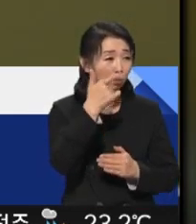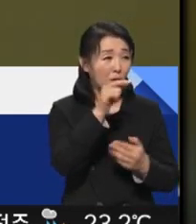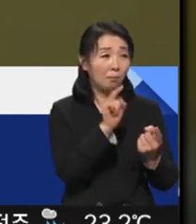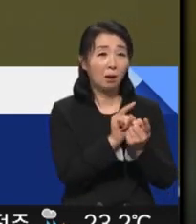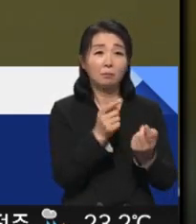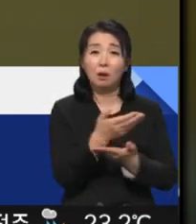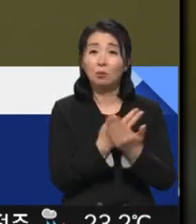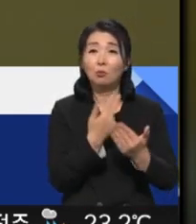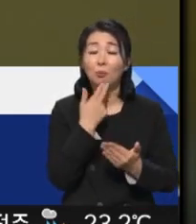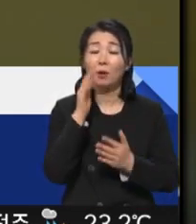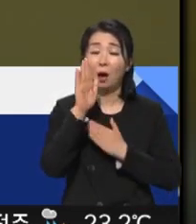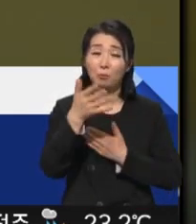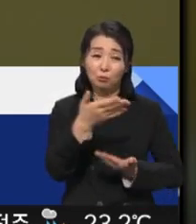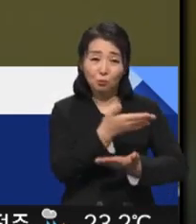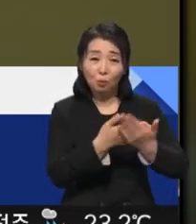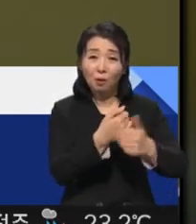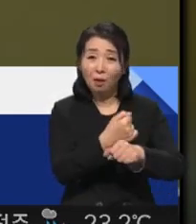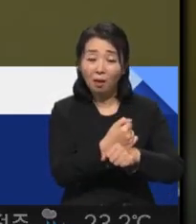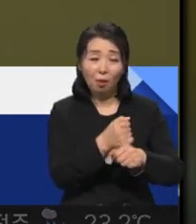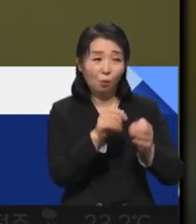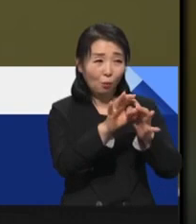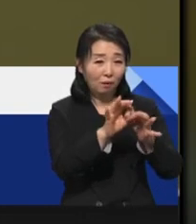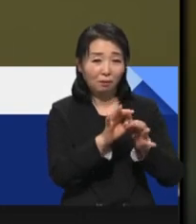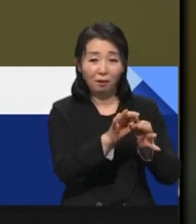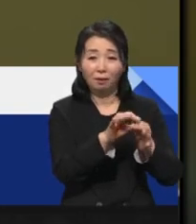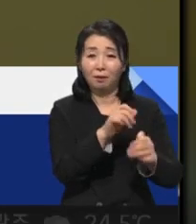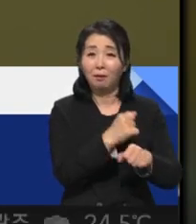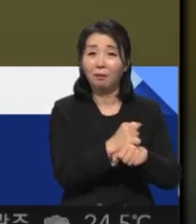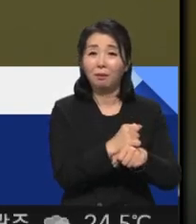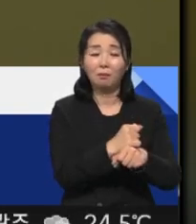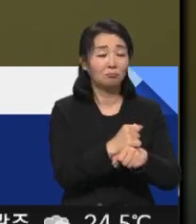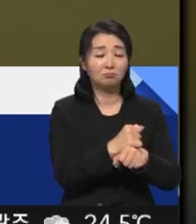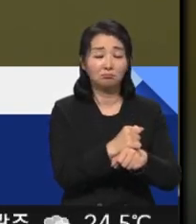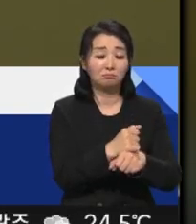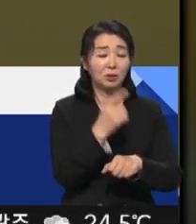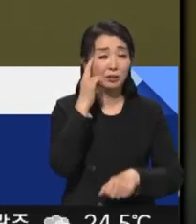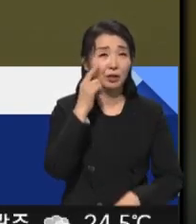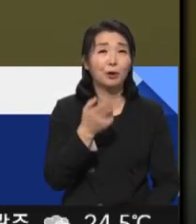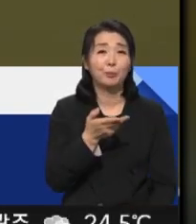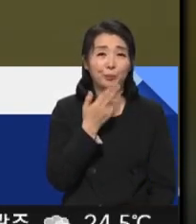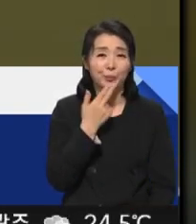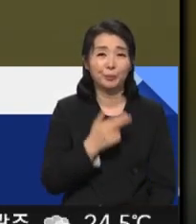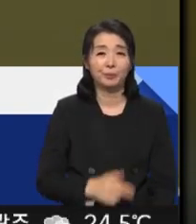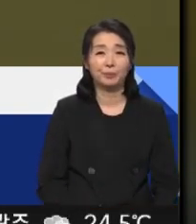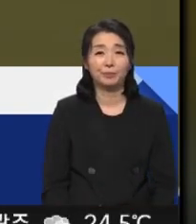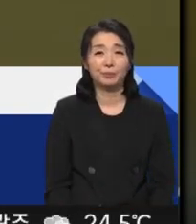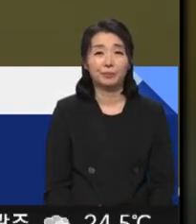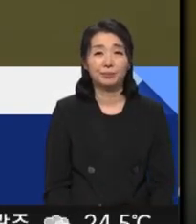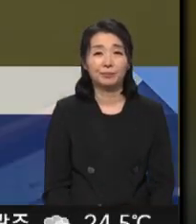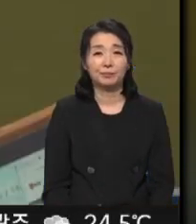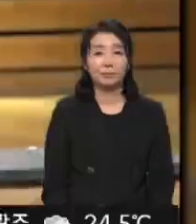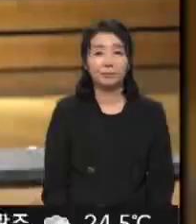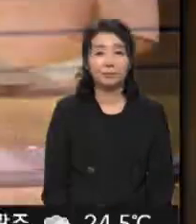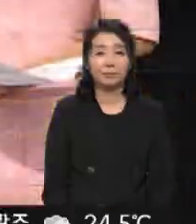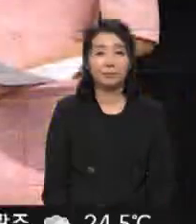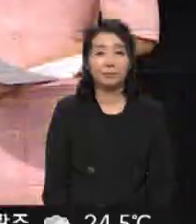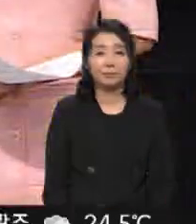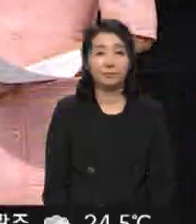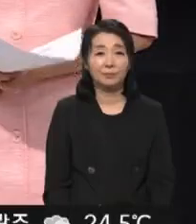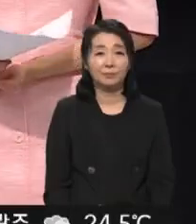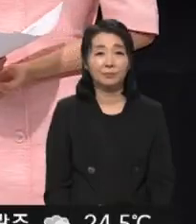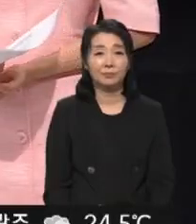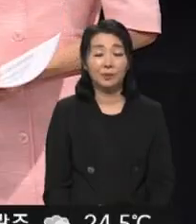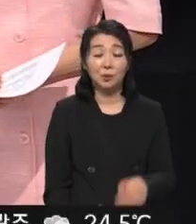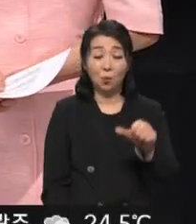앞으로도 교류를 하거나 또 관계를 맺을 생각이 전혀 없는데